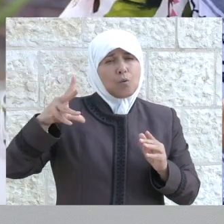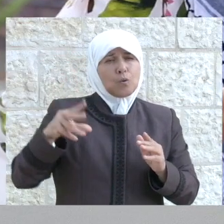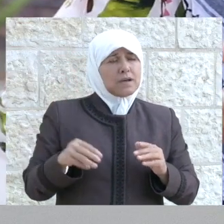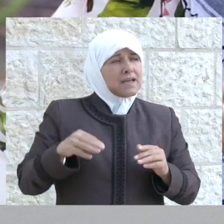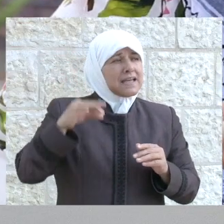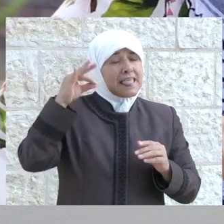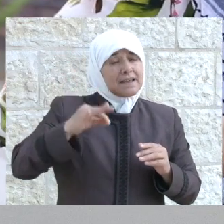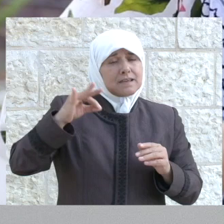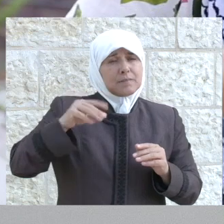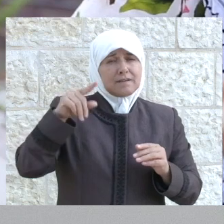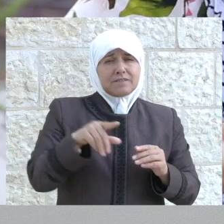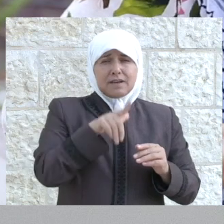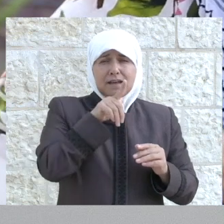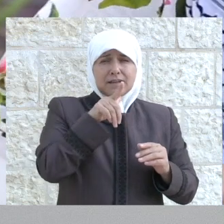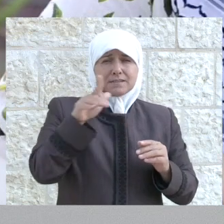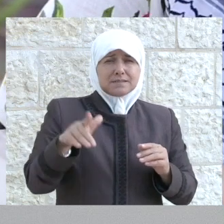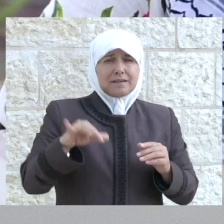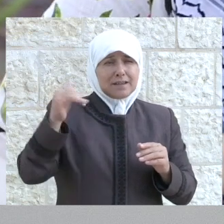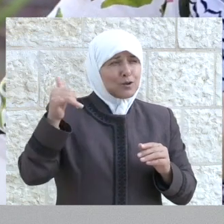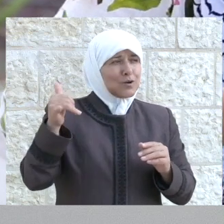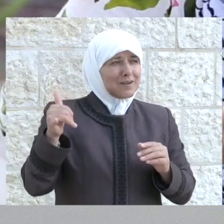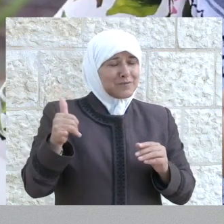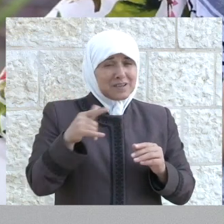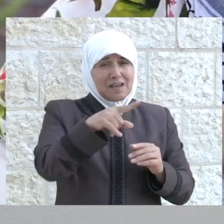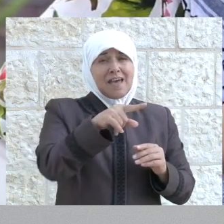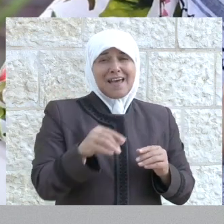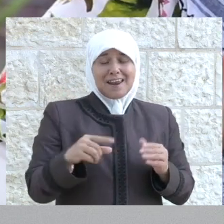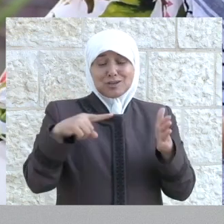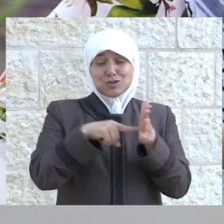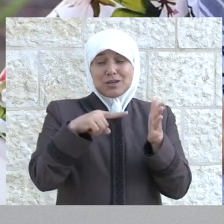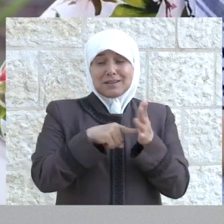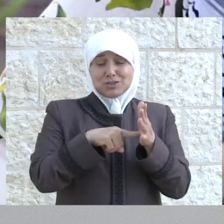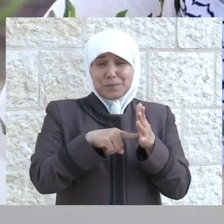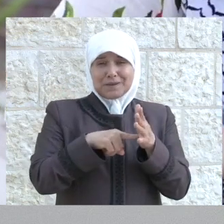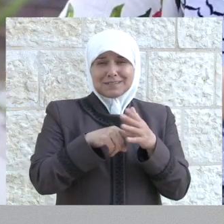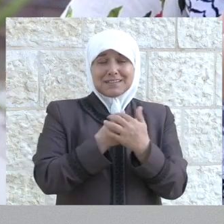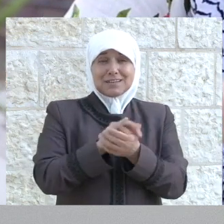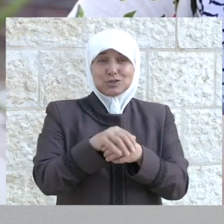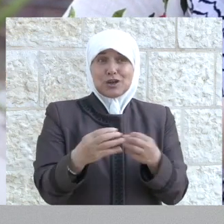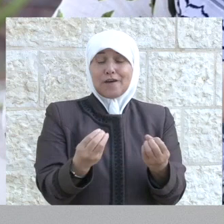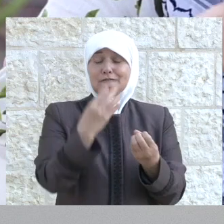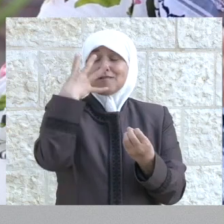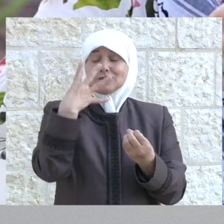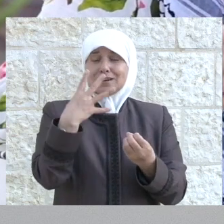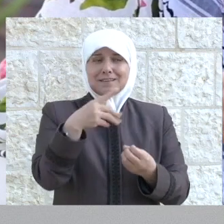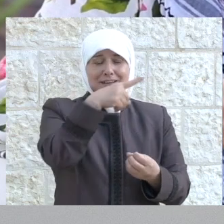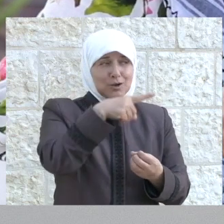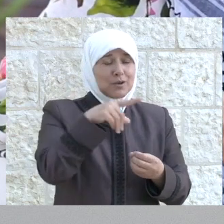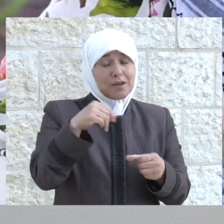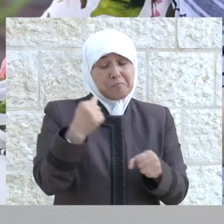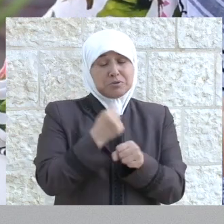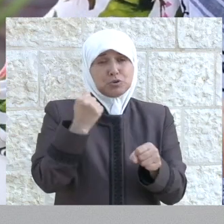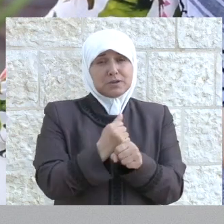نسخة عربية. ففاجأتني جامعتي كالمعتاد تحكي لي إنه إحنا بدنا نعمل